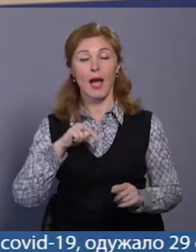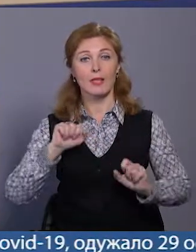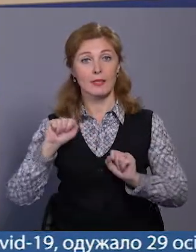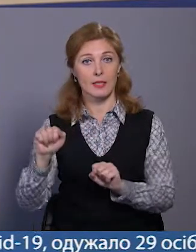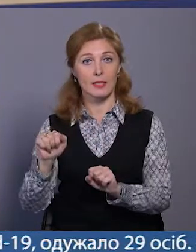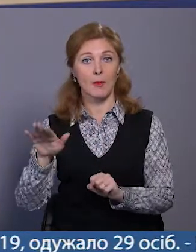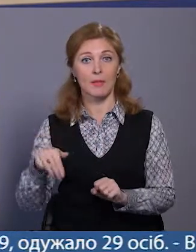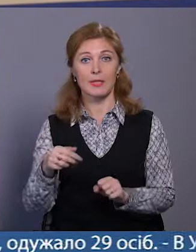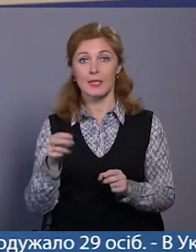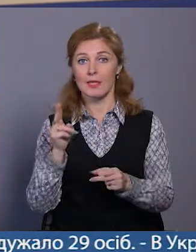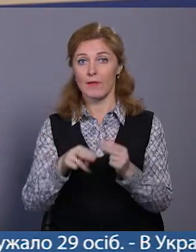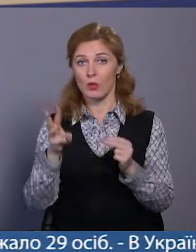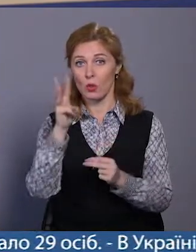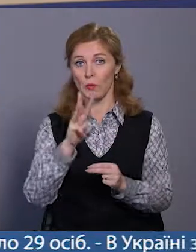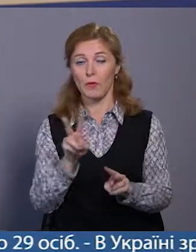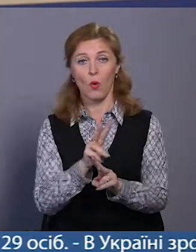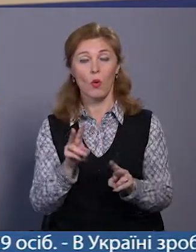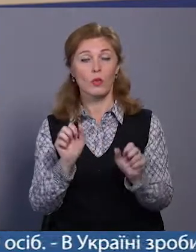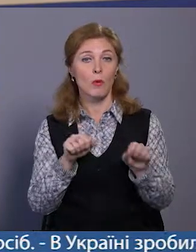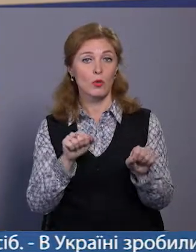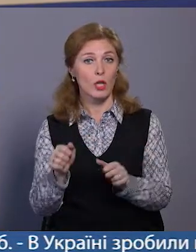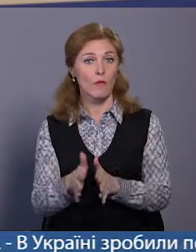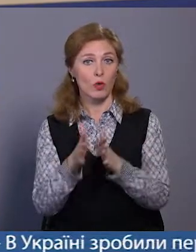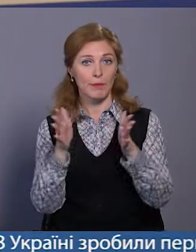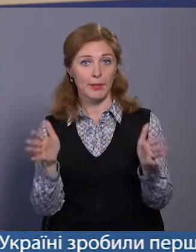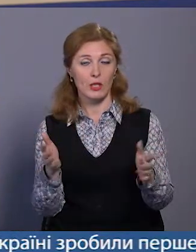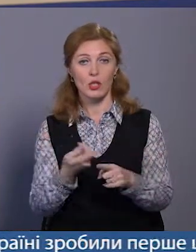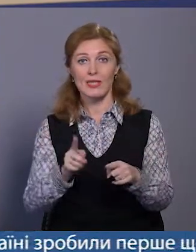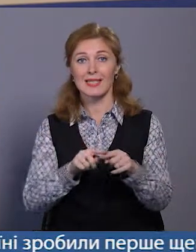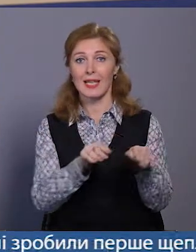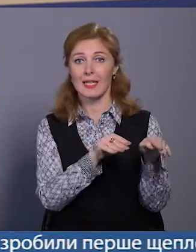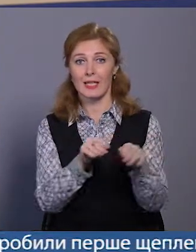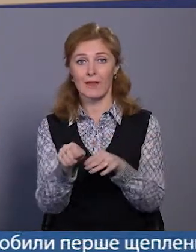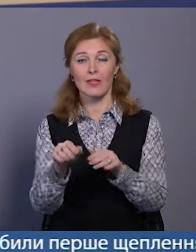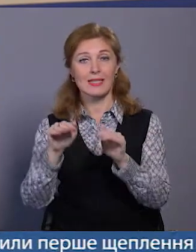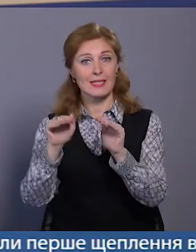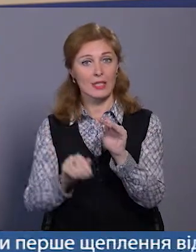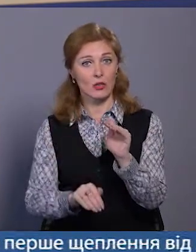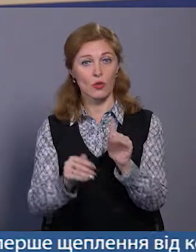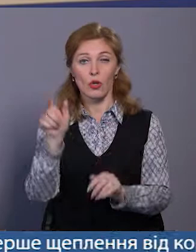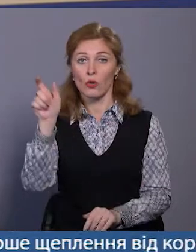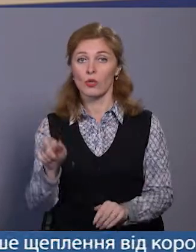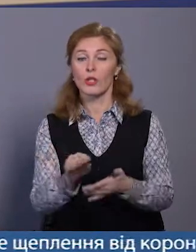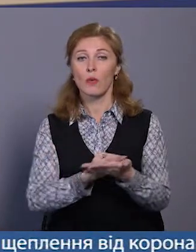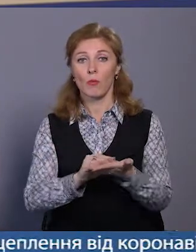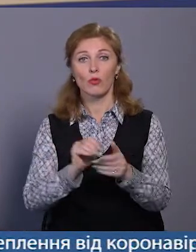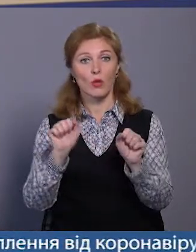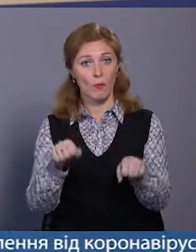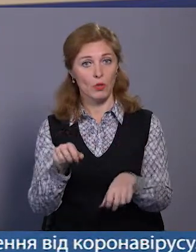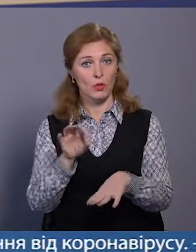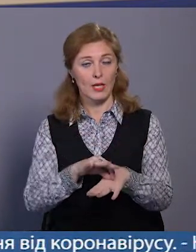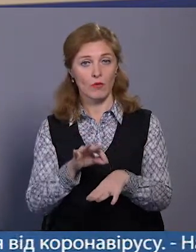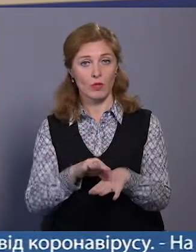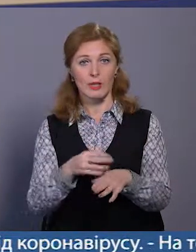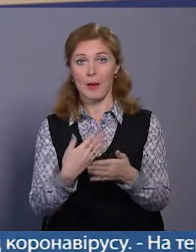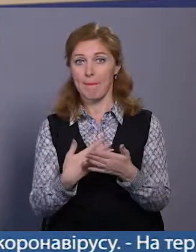завершення трьохмісячного періоду, в когось, можливо, більше, цей рівень антитіл знижується і людина знову може повторно захворіти. У нас вже